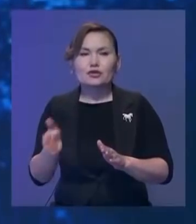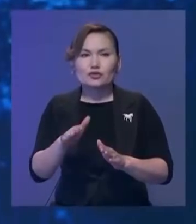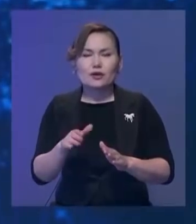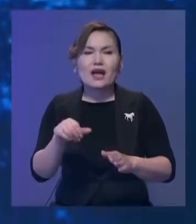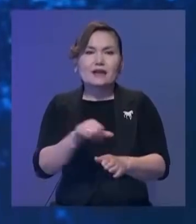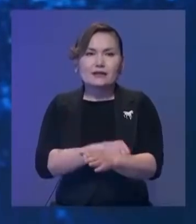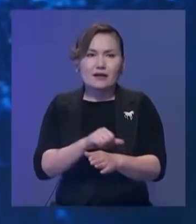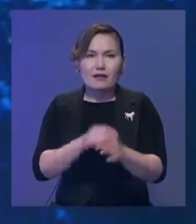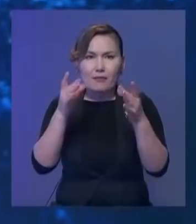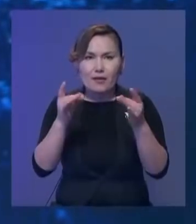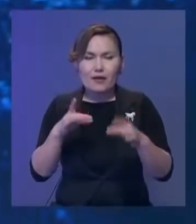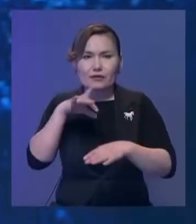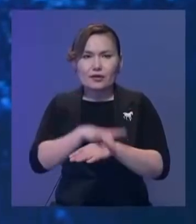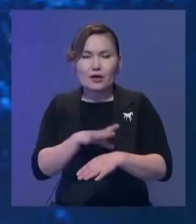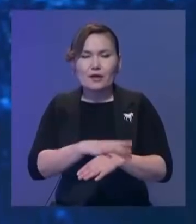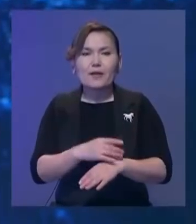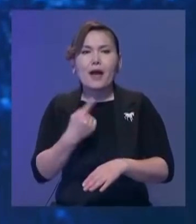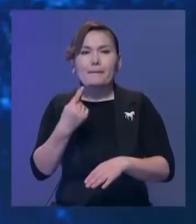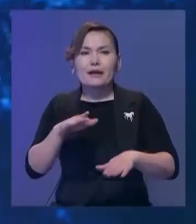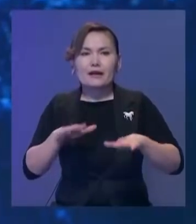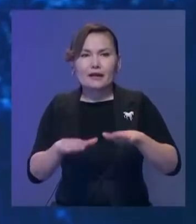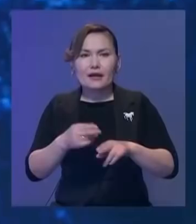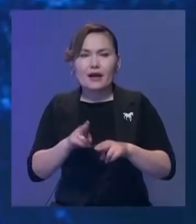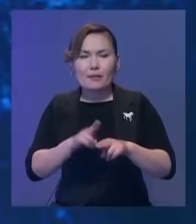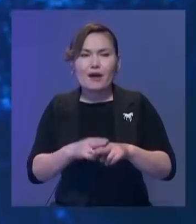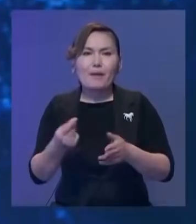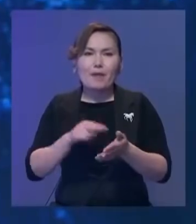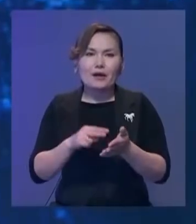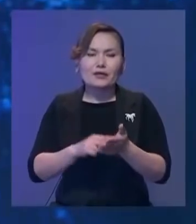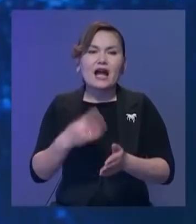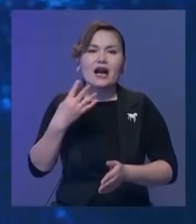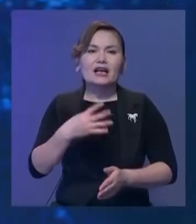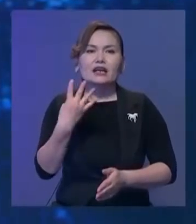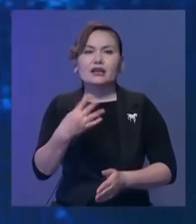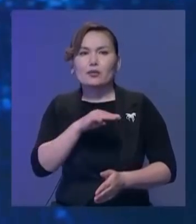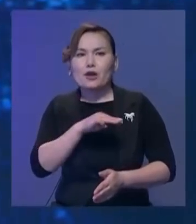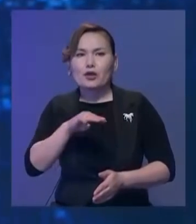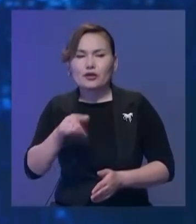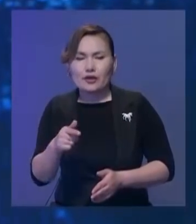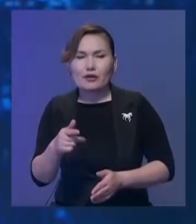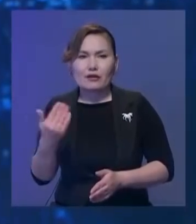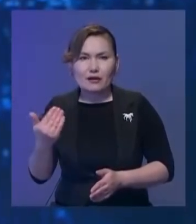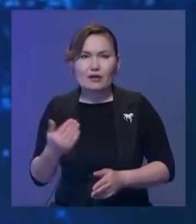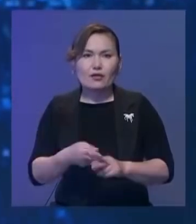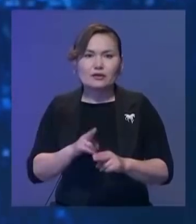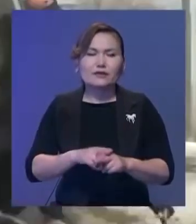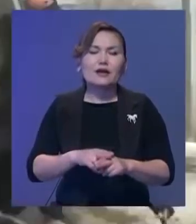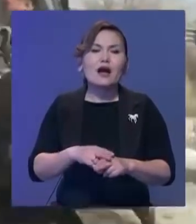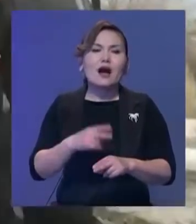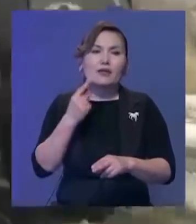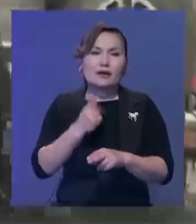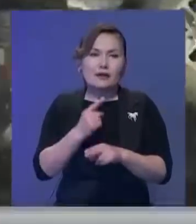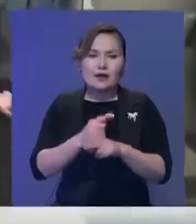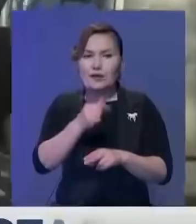тәркіледі. Салмағы бір келіге жуықтайтын есірткінің қара базардағы бағасы 44 миллион теңгеден асат, дейді сақшылар. Тыйым